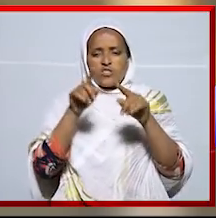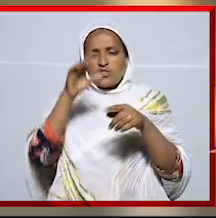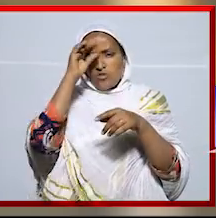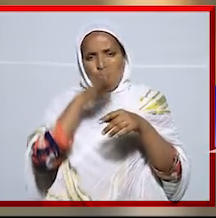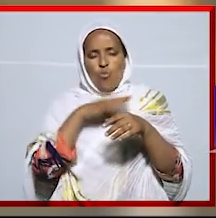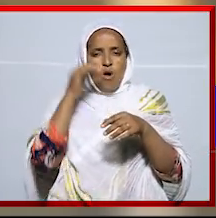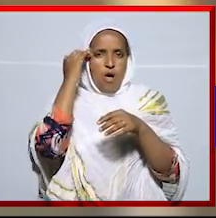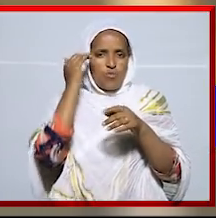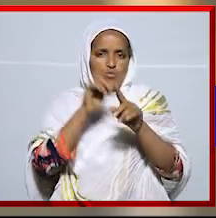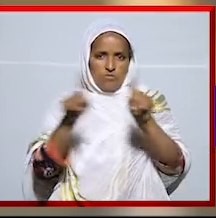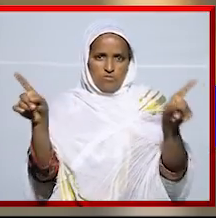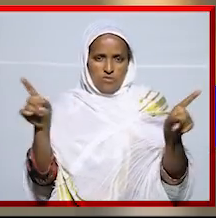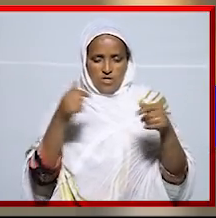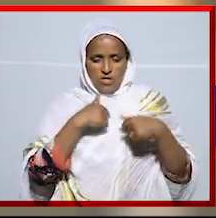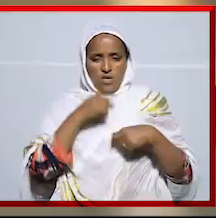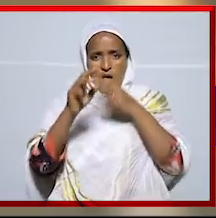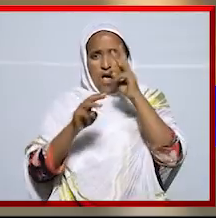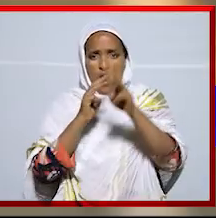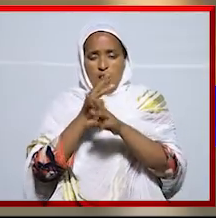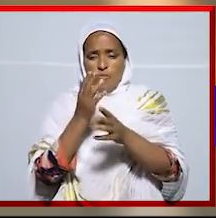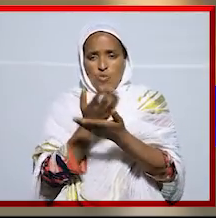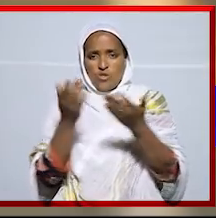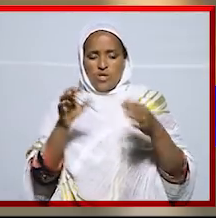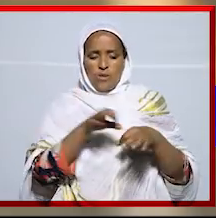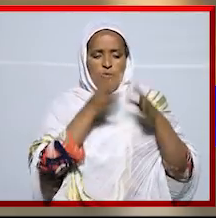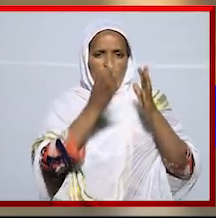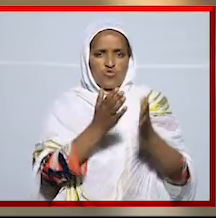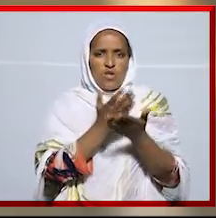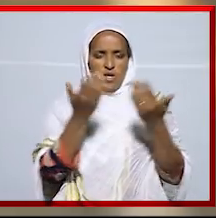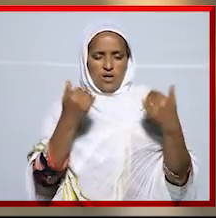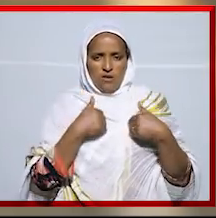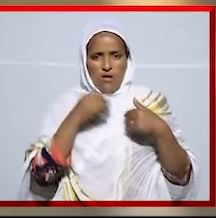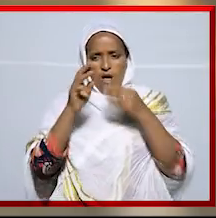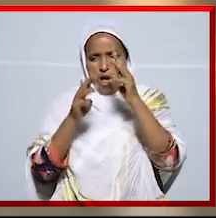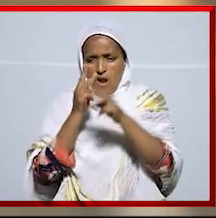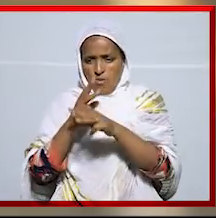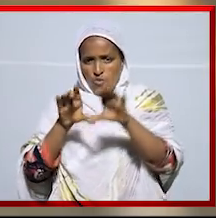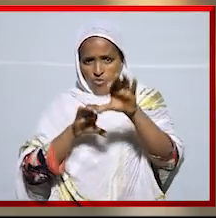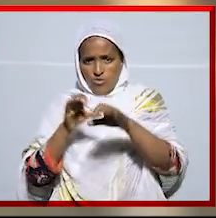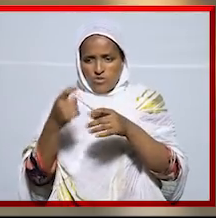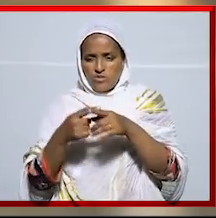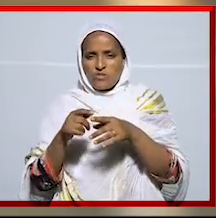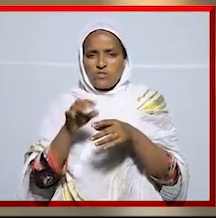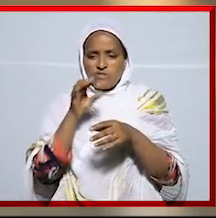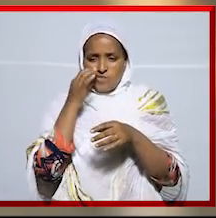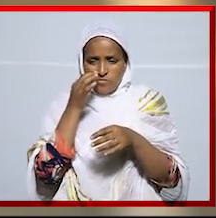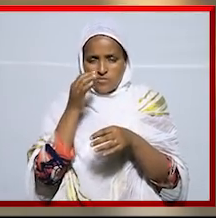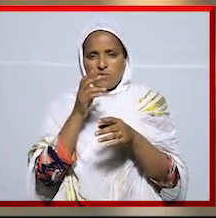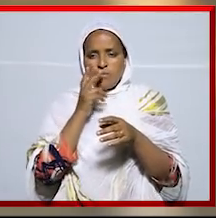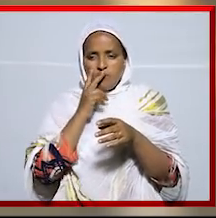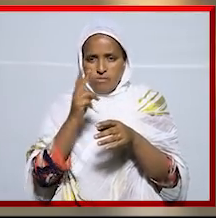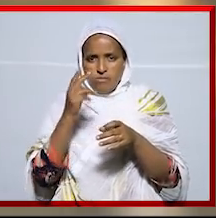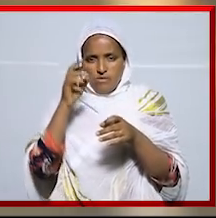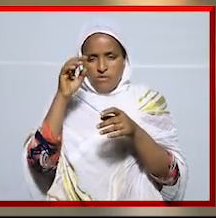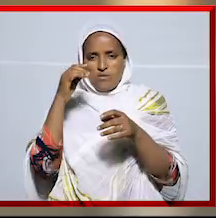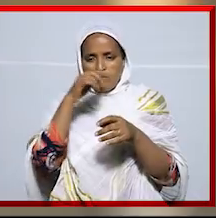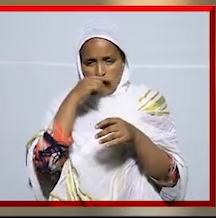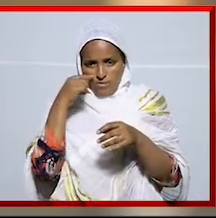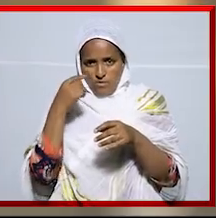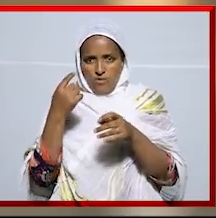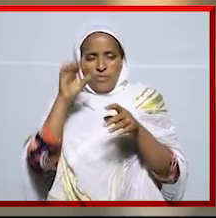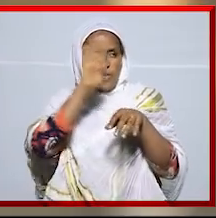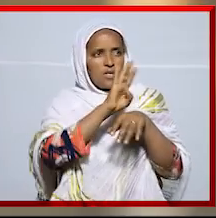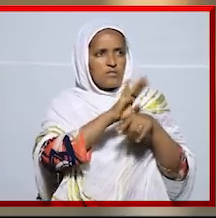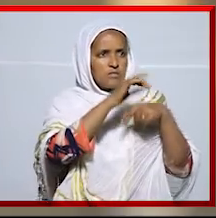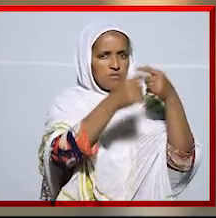ለሙሉ ዓለማዊ ከሆነ። ምክንያቱም ለምሳሌ አሁን በመንፈሳዊ ህይወት መጸለይ፣ መዘመር ምናምን የሚባሉ ነገሮች ከዓለማዊ